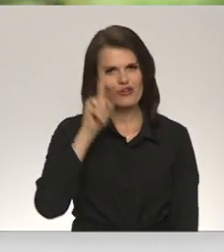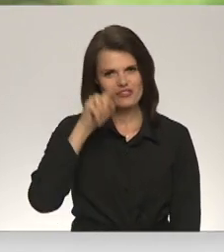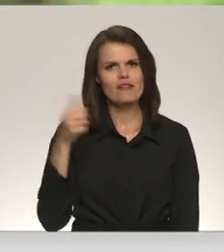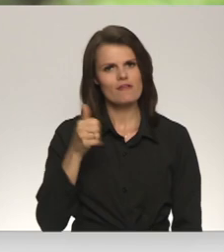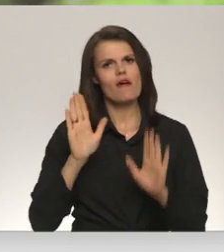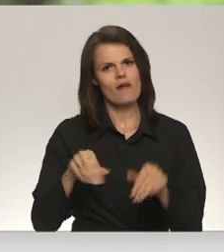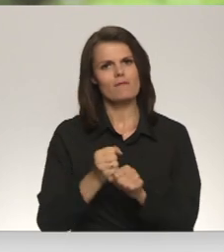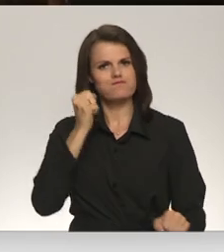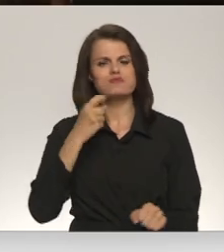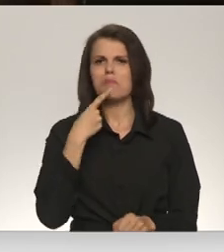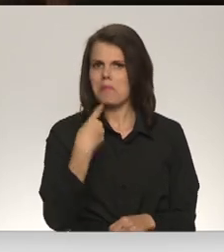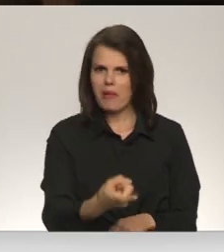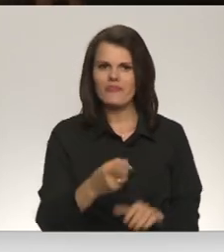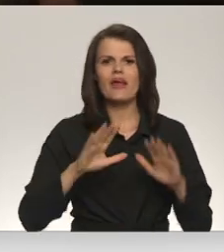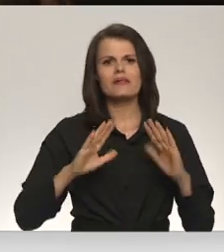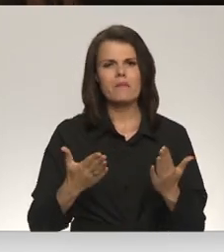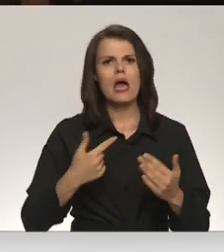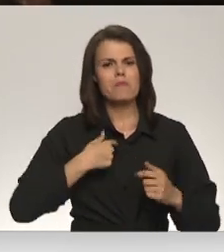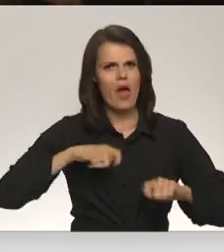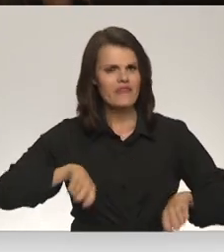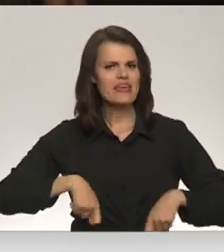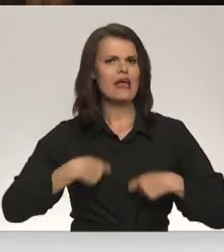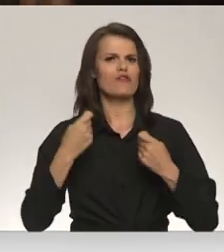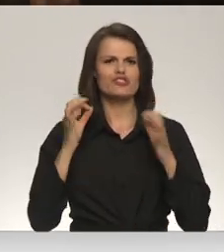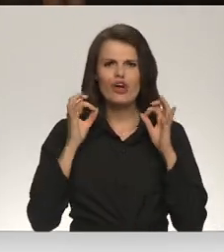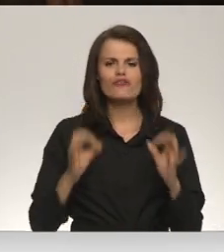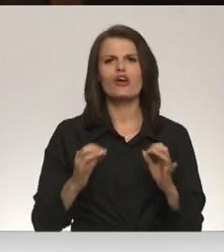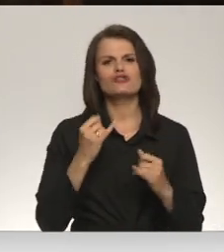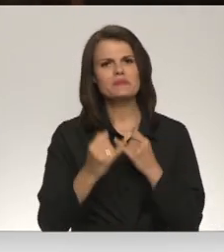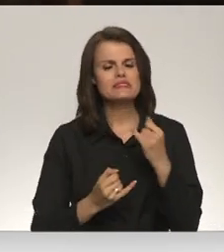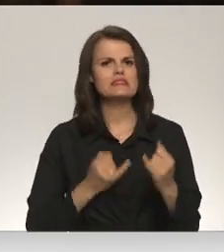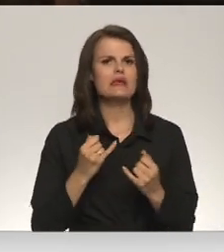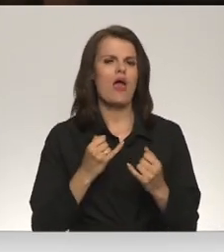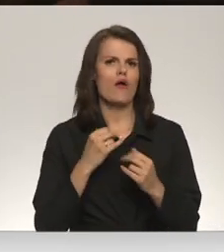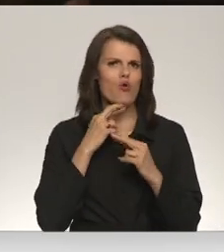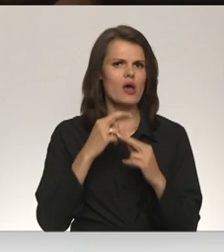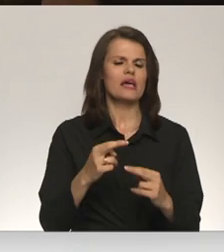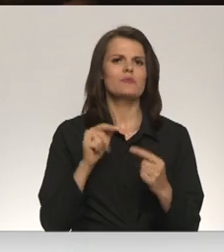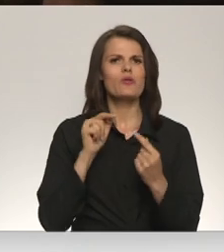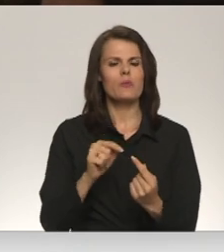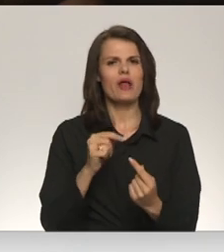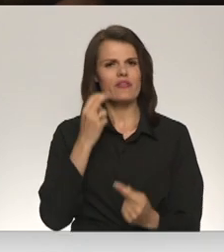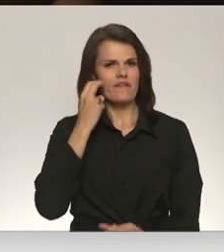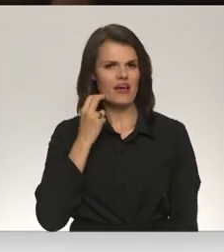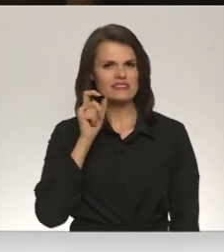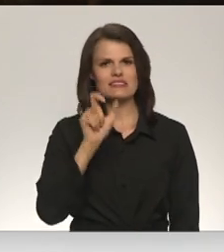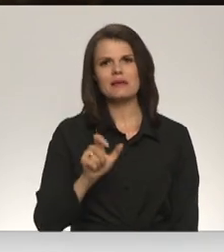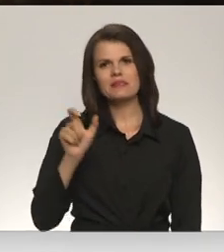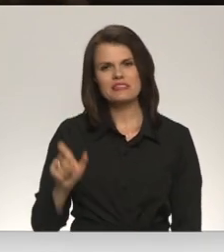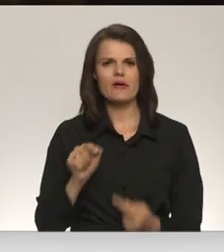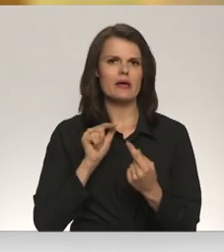var pateikt, bet tā ir mani audzināja tiešām cieņu, respektu pret vecākiem cilvēkiem, vispār